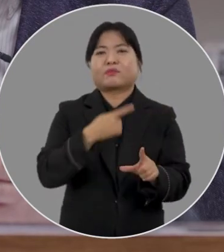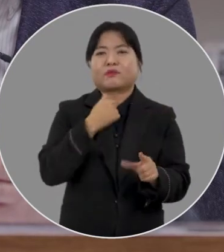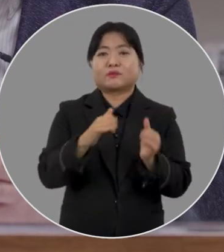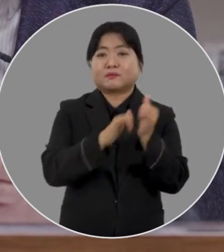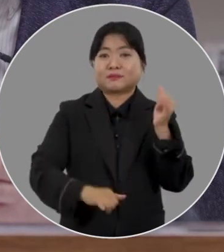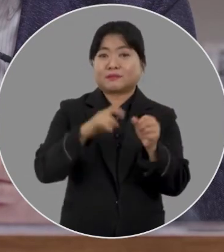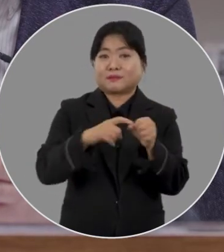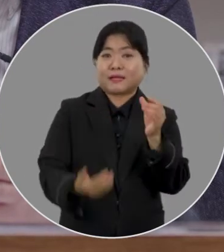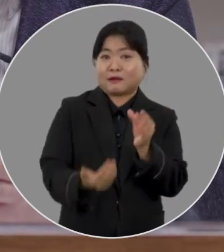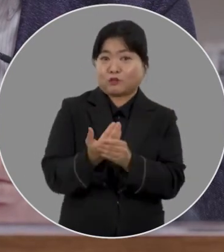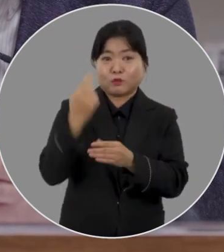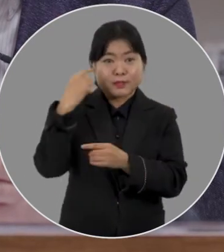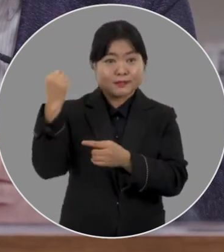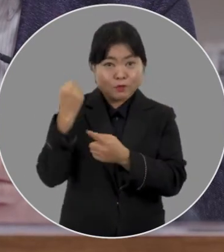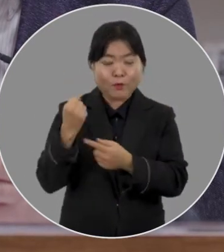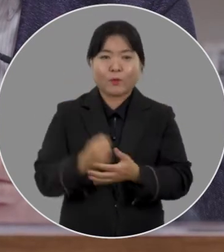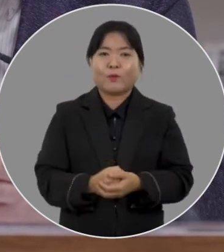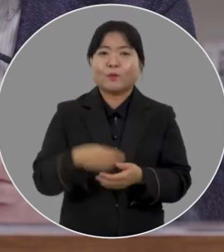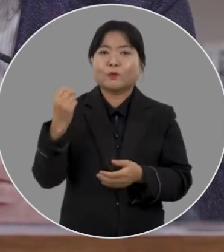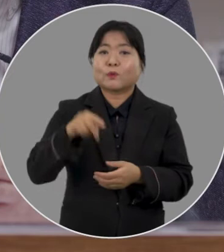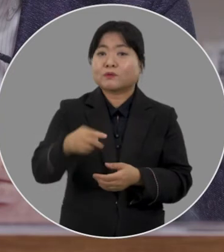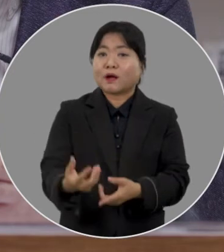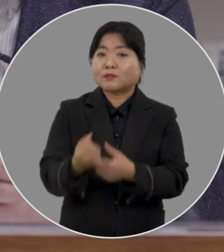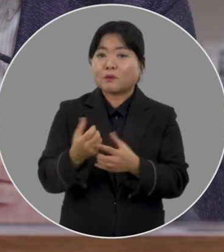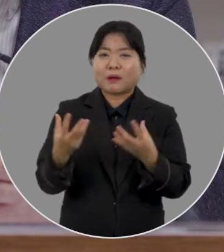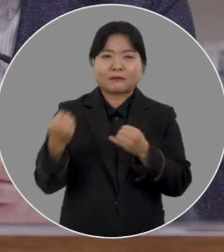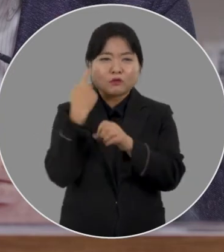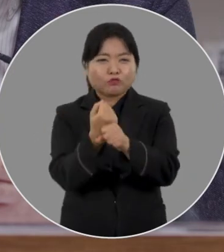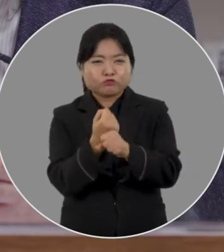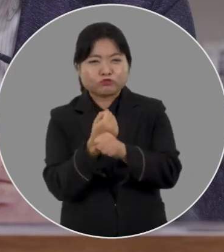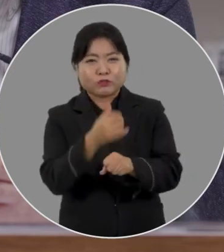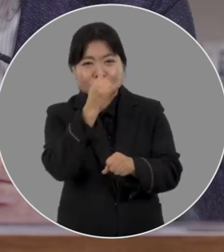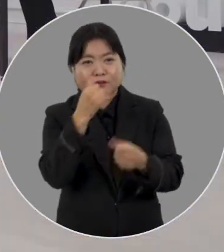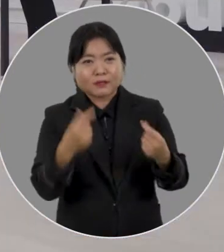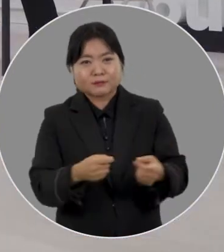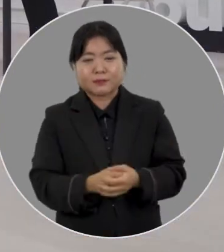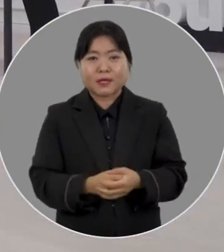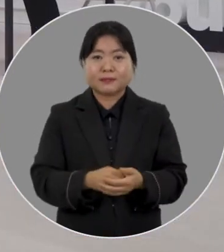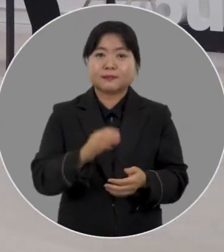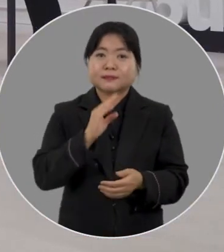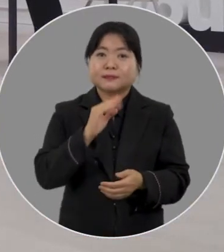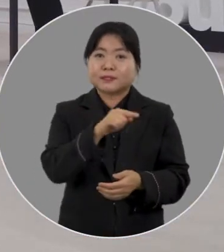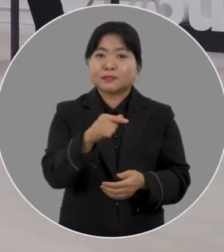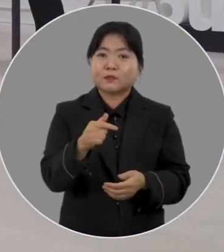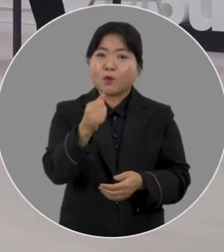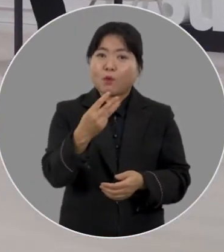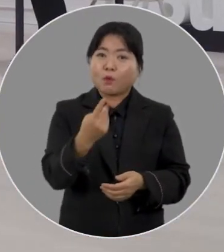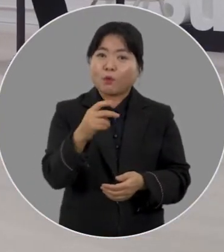그런 역사적인 사건으로 이제 생각이 되고 또 그걸 가지고 많이 연구도 하고 있는 것 같습니다. 이 사실